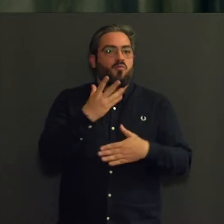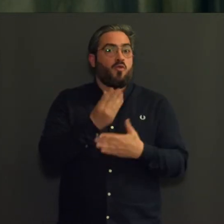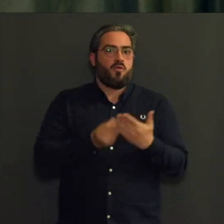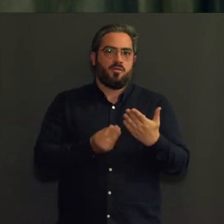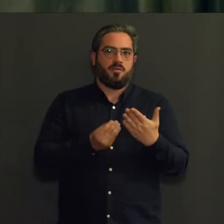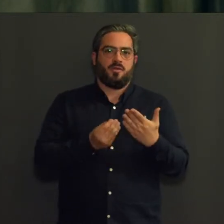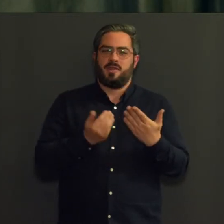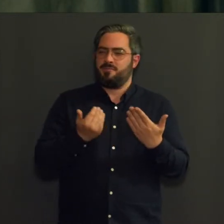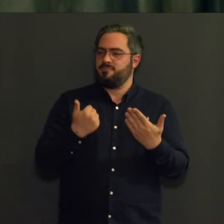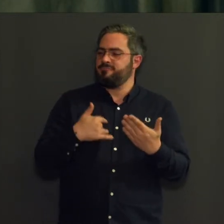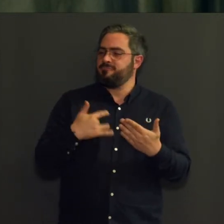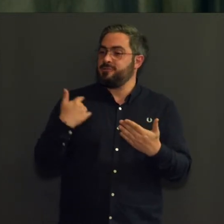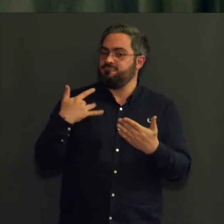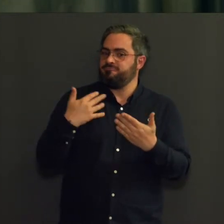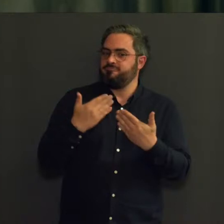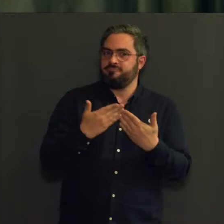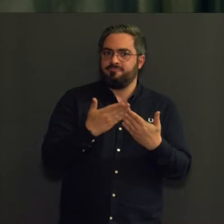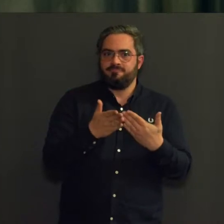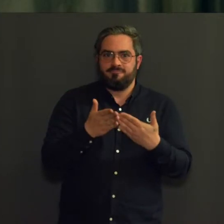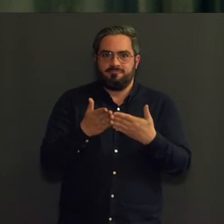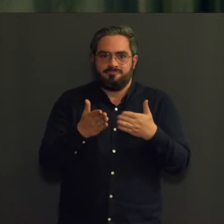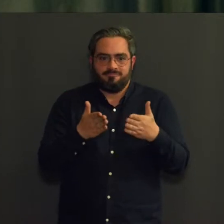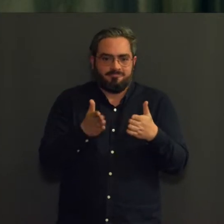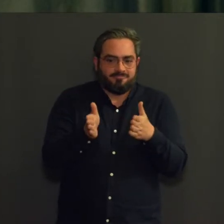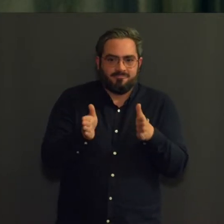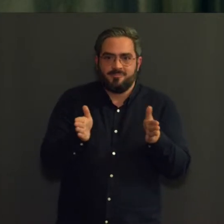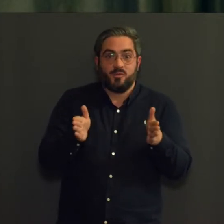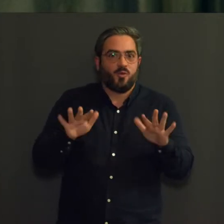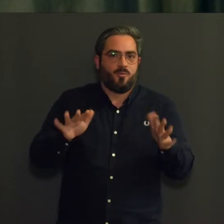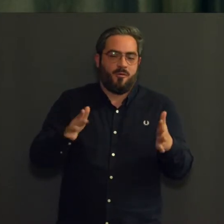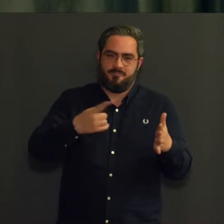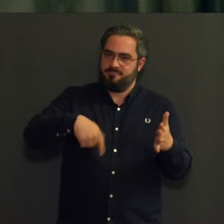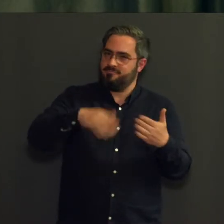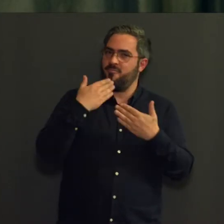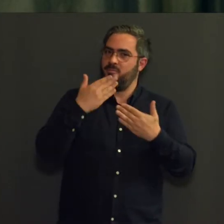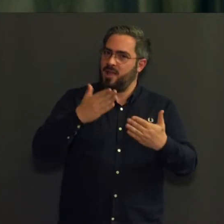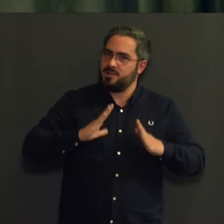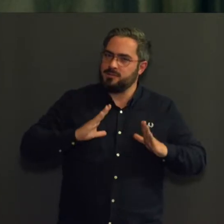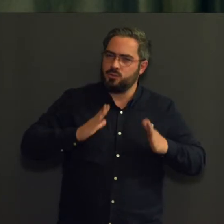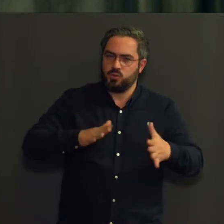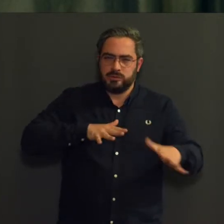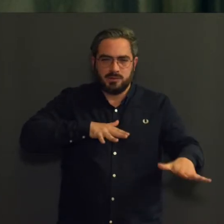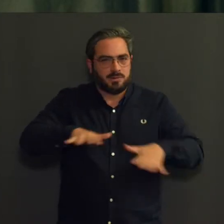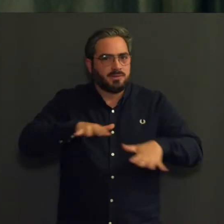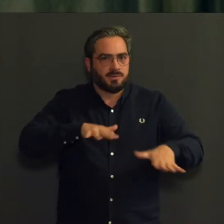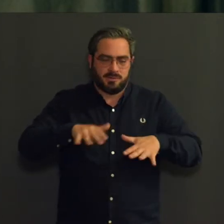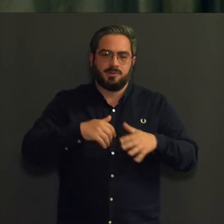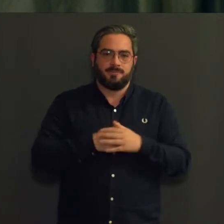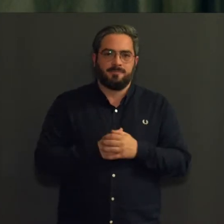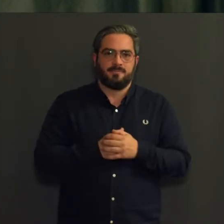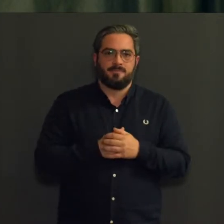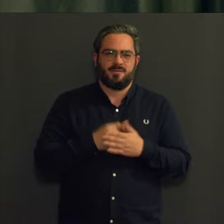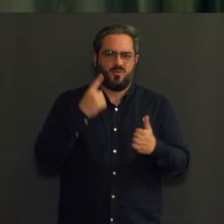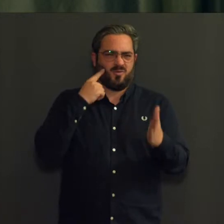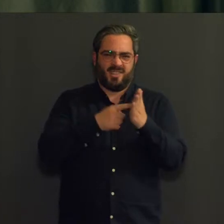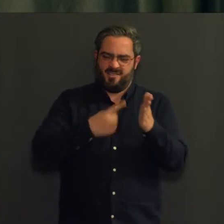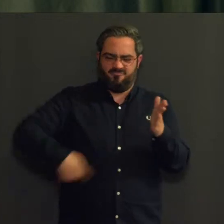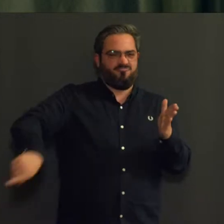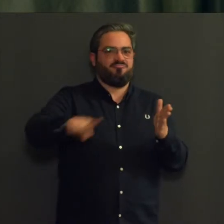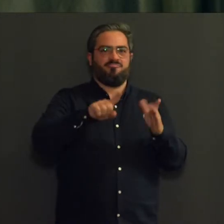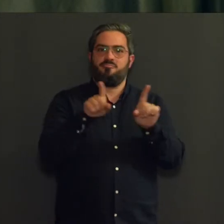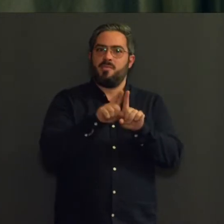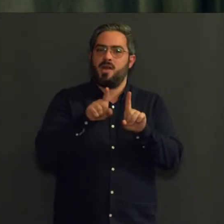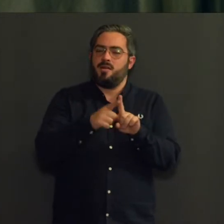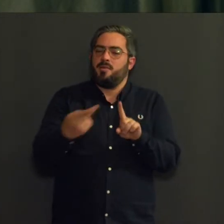se réouvrent progressivement à nous, durablement grâce à votre engagement. Nous avons tous le même objectif, reprendre une vie normale dès que